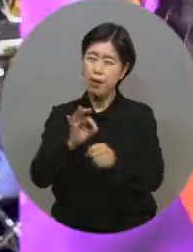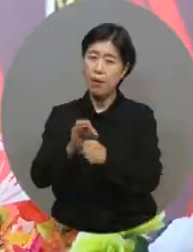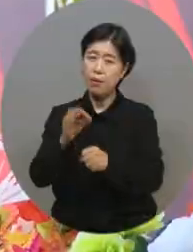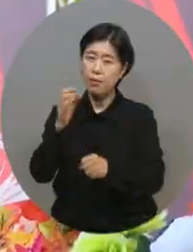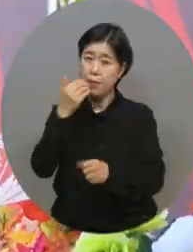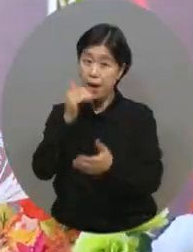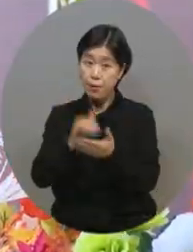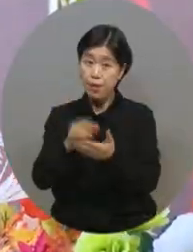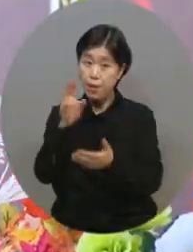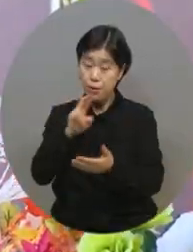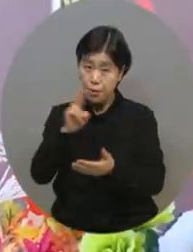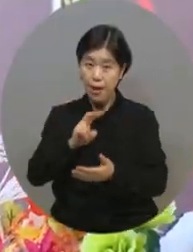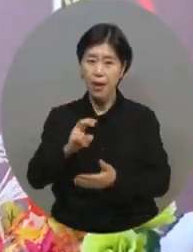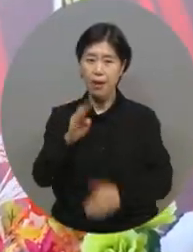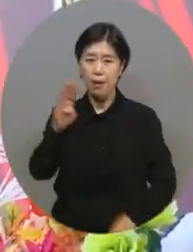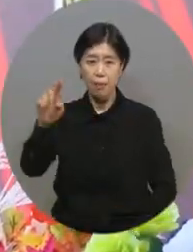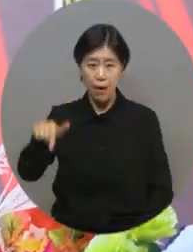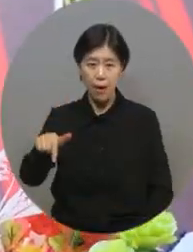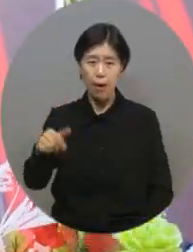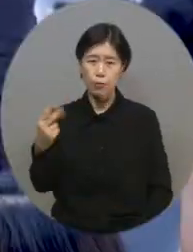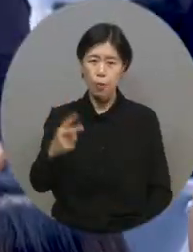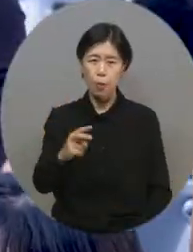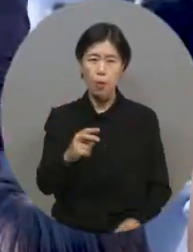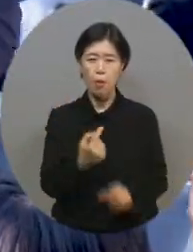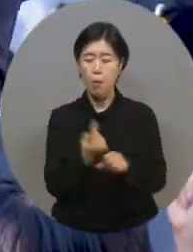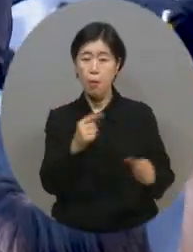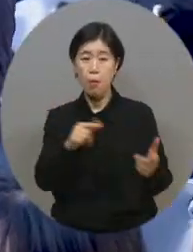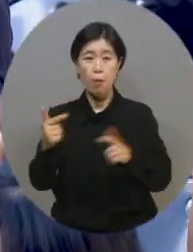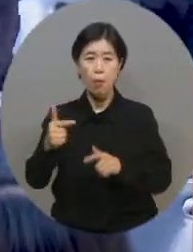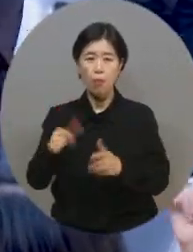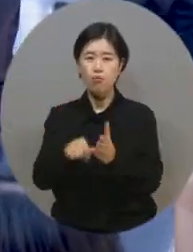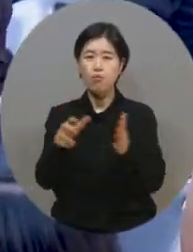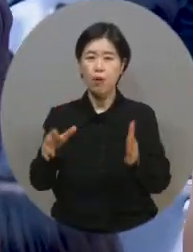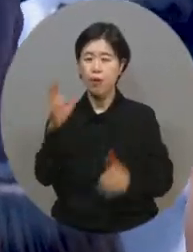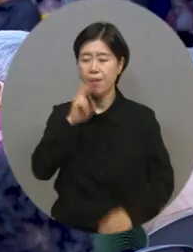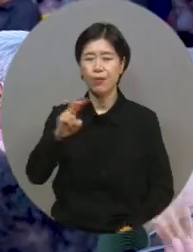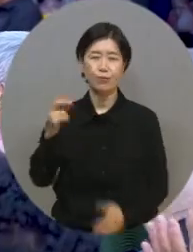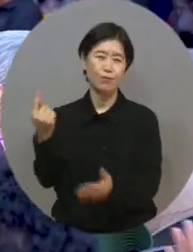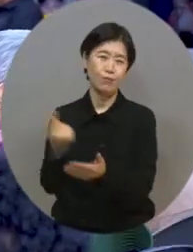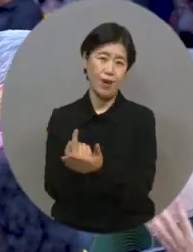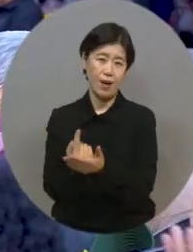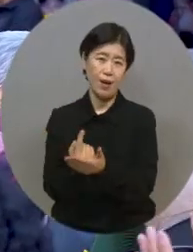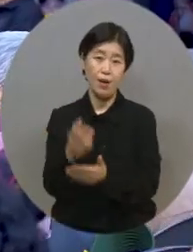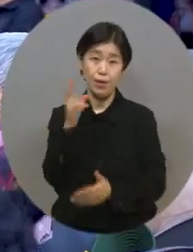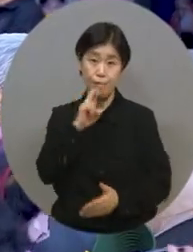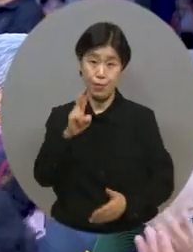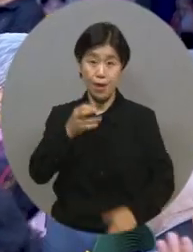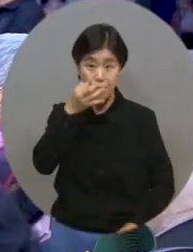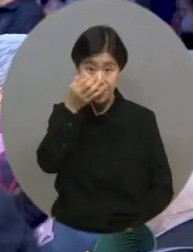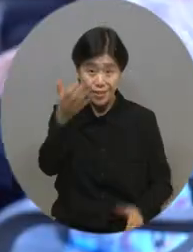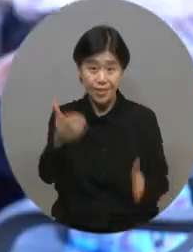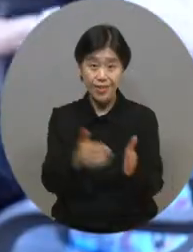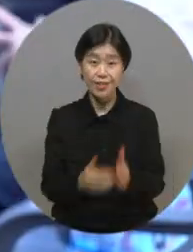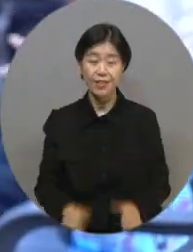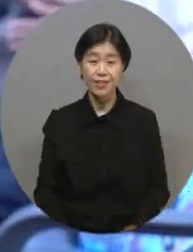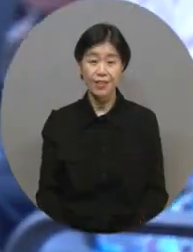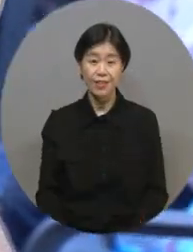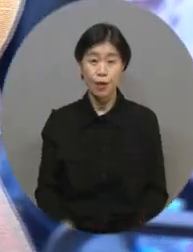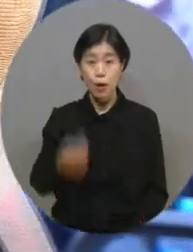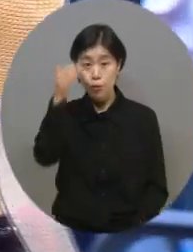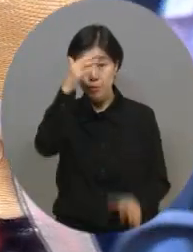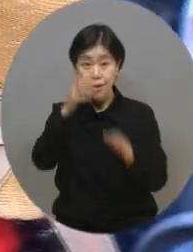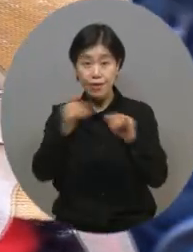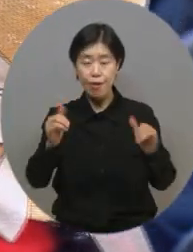박정식, 시선집중 유시선 가수 등 유명 가수들이 출연해 열정적인 공연을 선사했으며 관객들은 큰 환호와